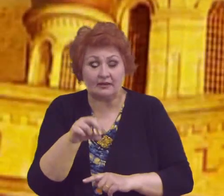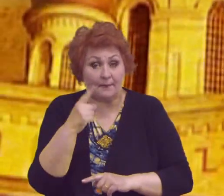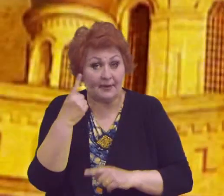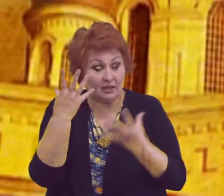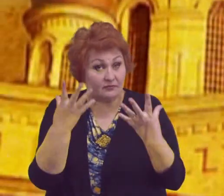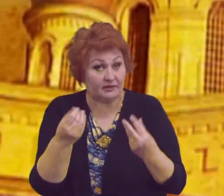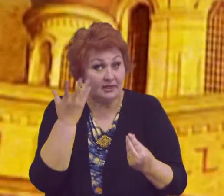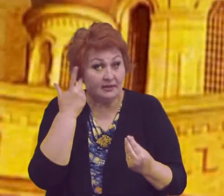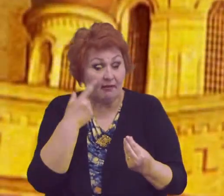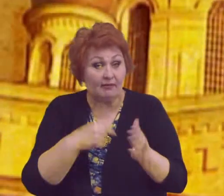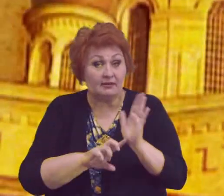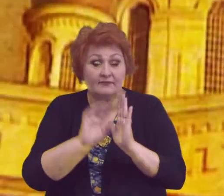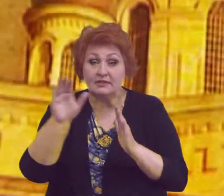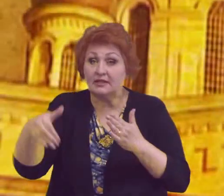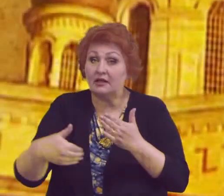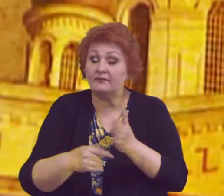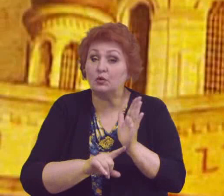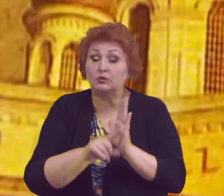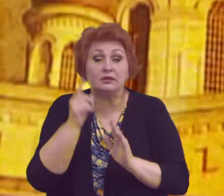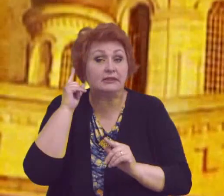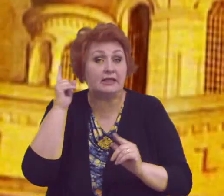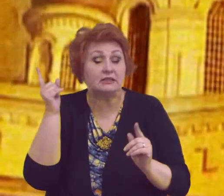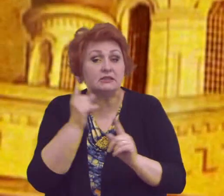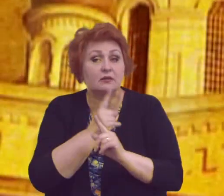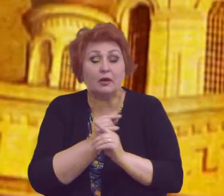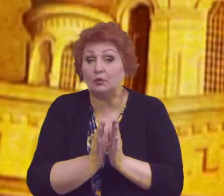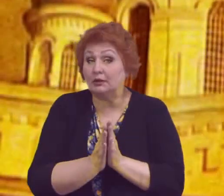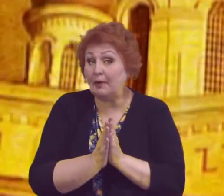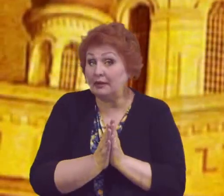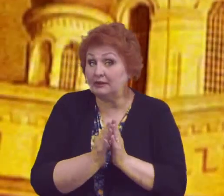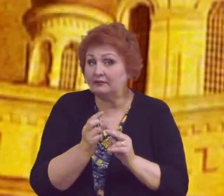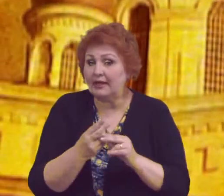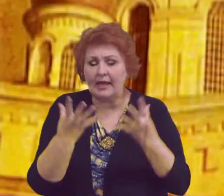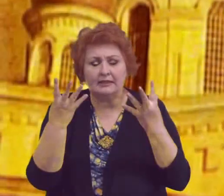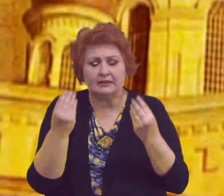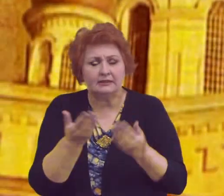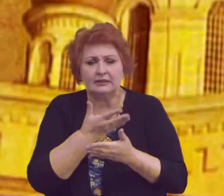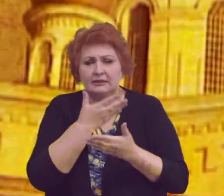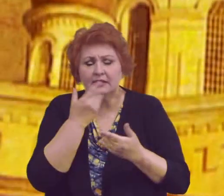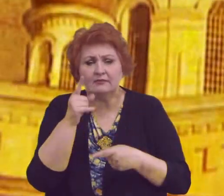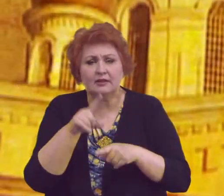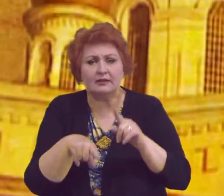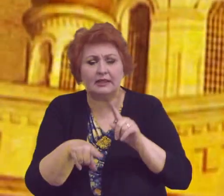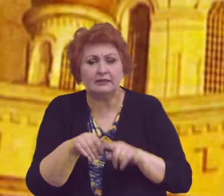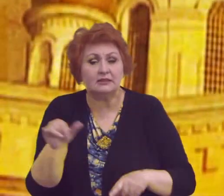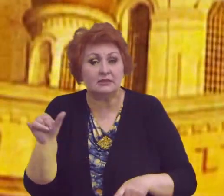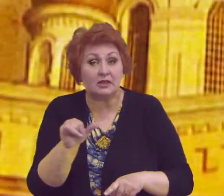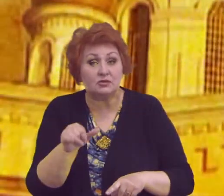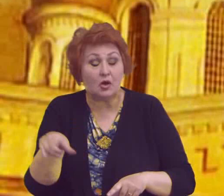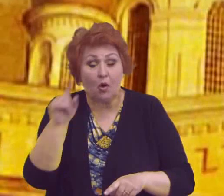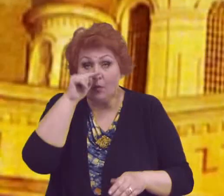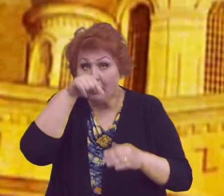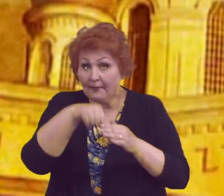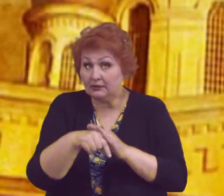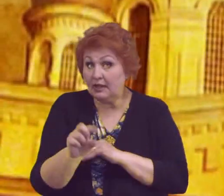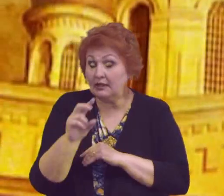– первый день, когда в церквях вновь начинают звучать заупокойные молитвы. Этот день не является родительской субботой. Он всегда